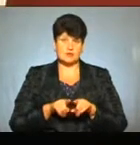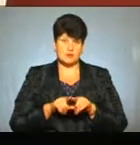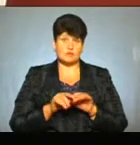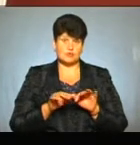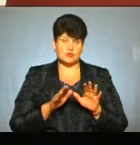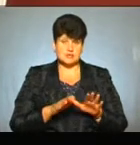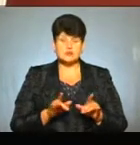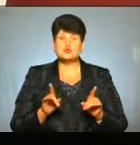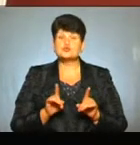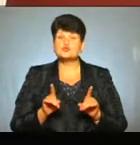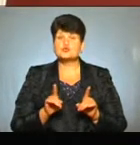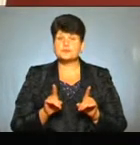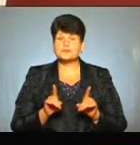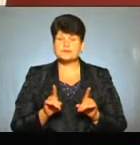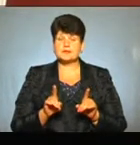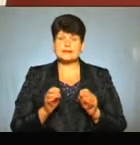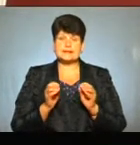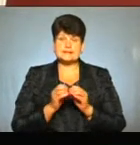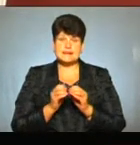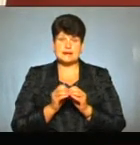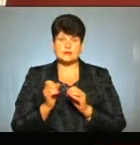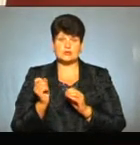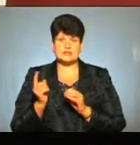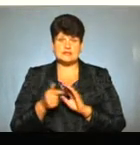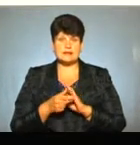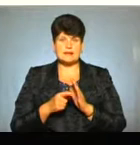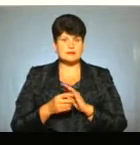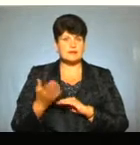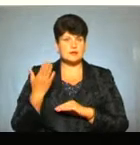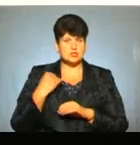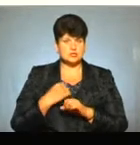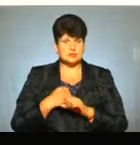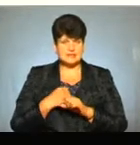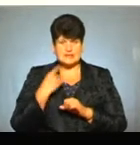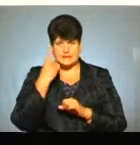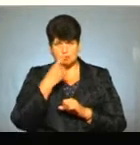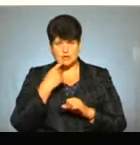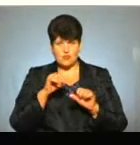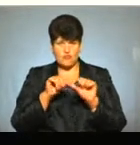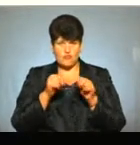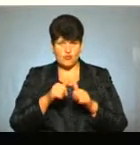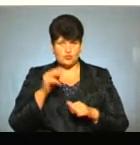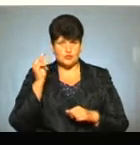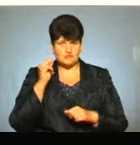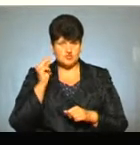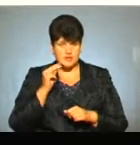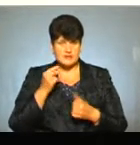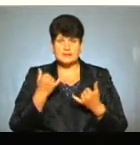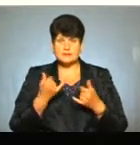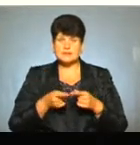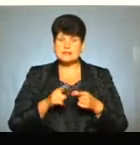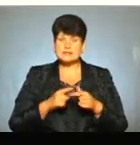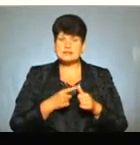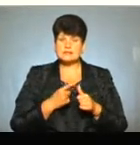самий процес, що 10-11 класи, які раніше працювали за індивідуальною формою навчання, тепер